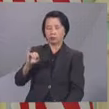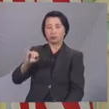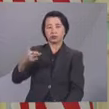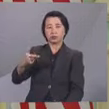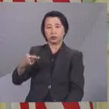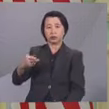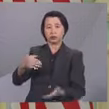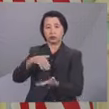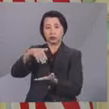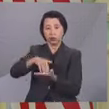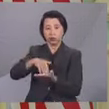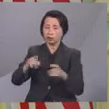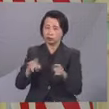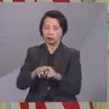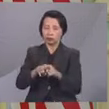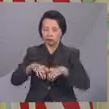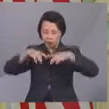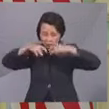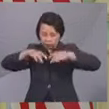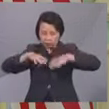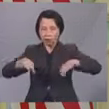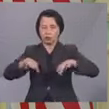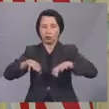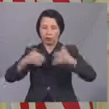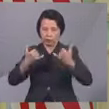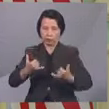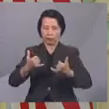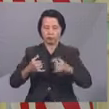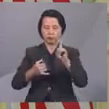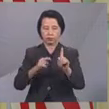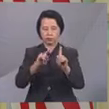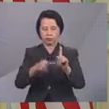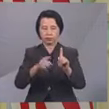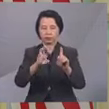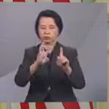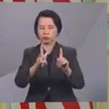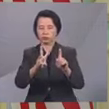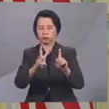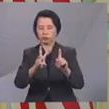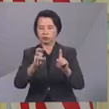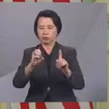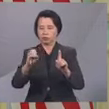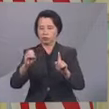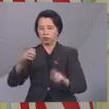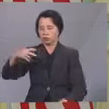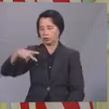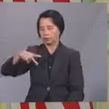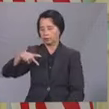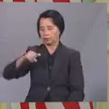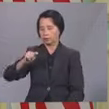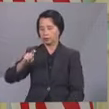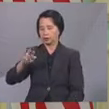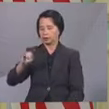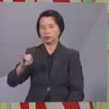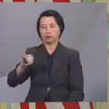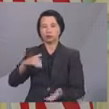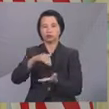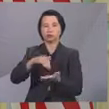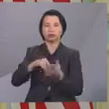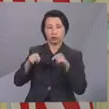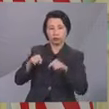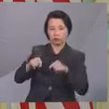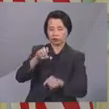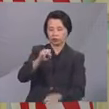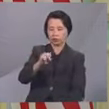juga swab test sedang dilakukan terhadap 1,600 parti yang berada di pusat Semenyih.